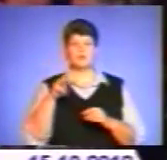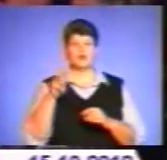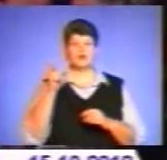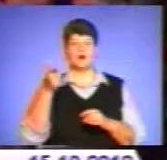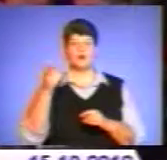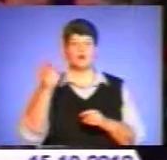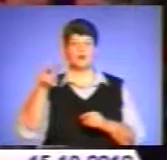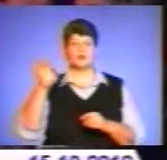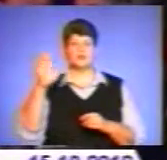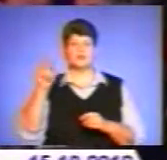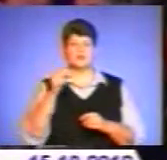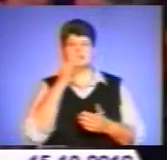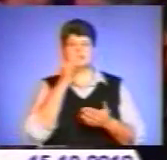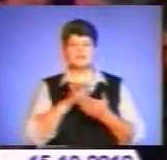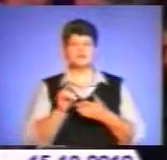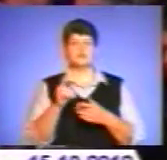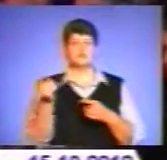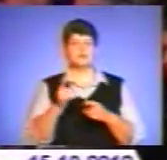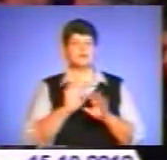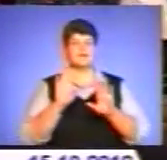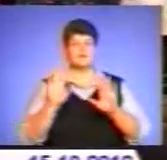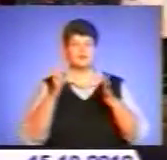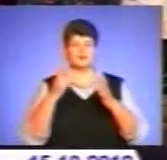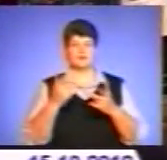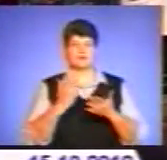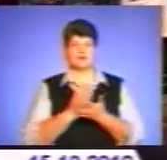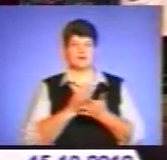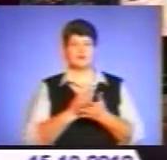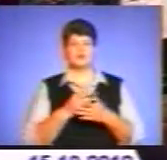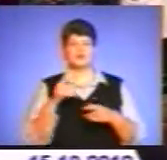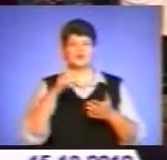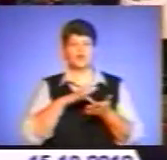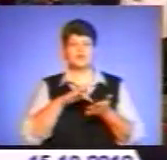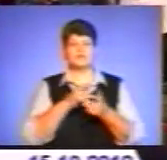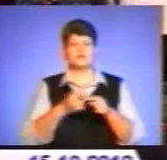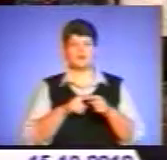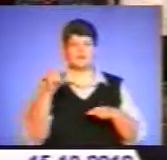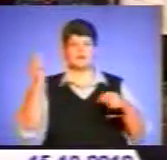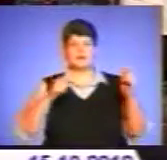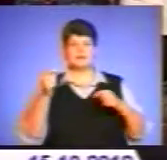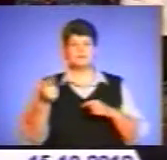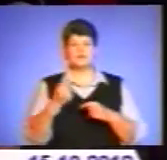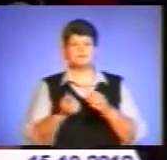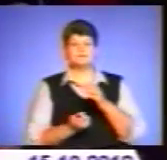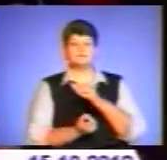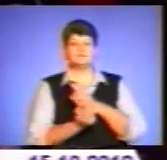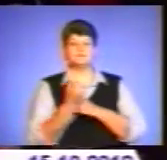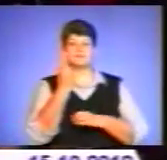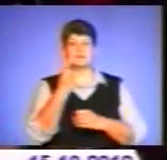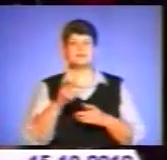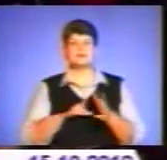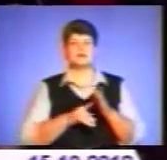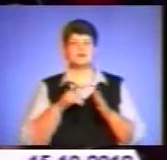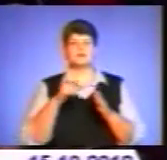що Тернопільщина не випадково стала столицею цього фестивалю. Саме на Тернопільщині народився засновник Запорізької